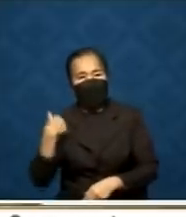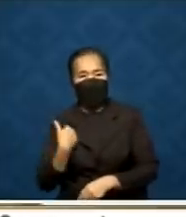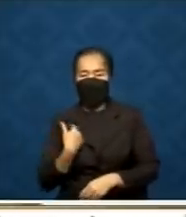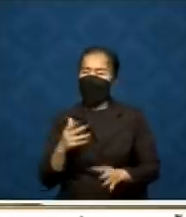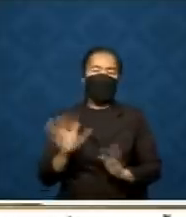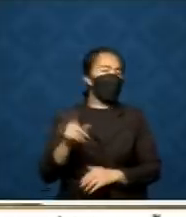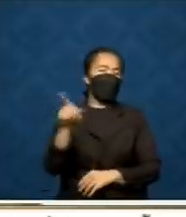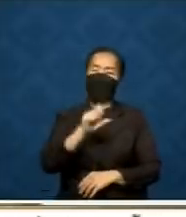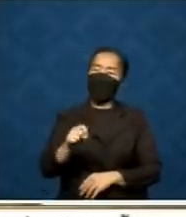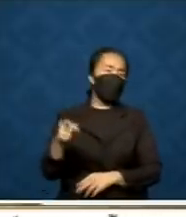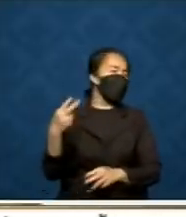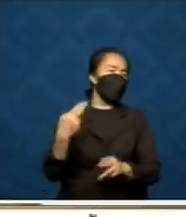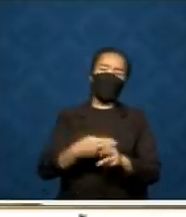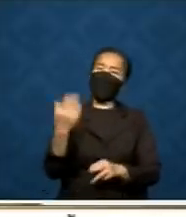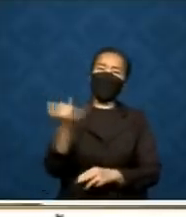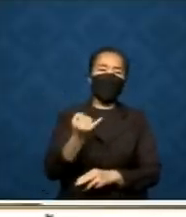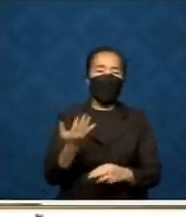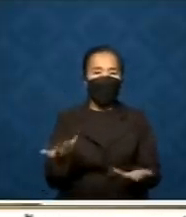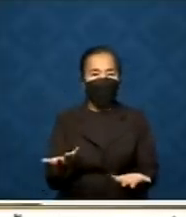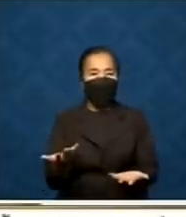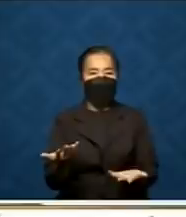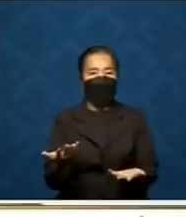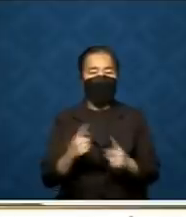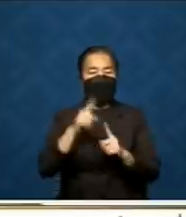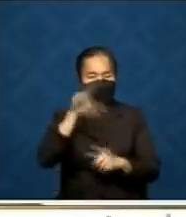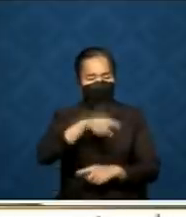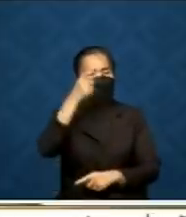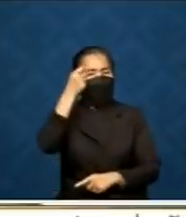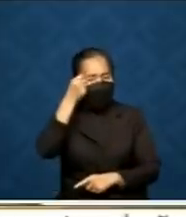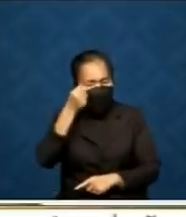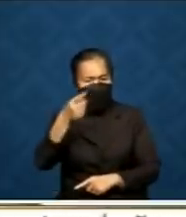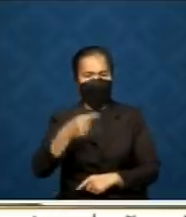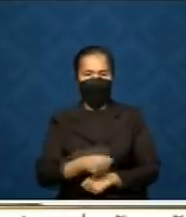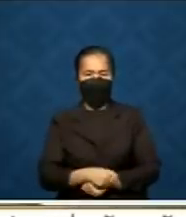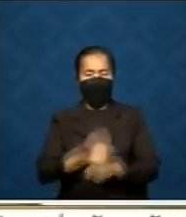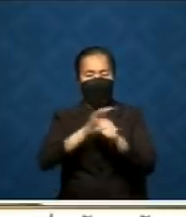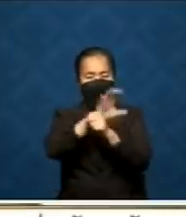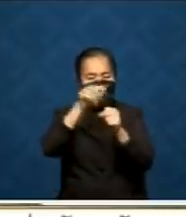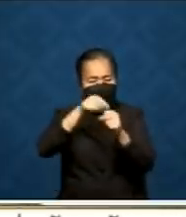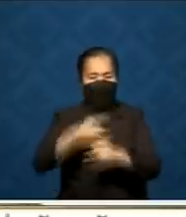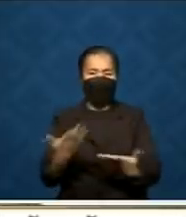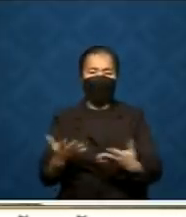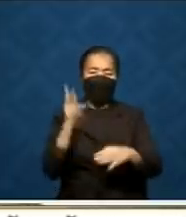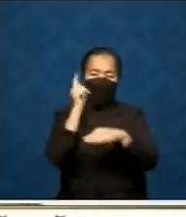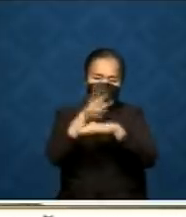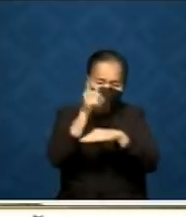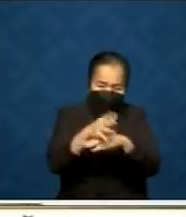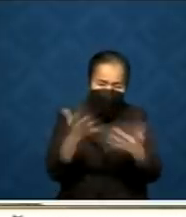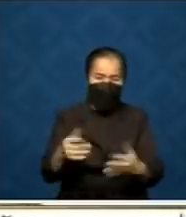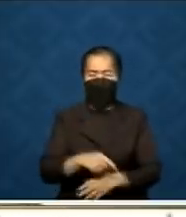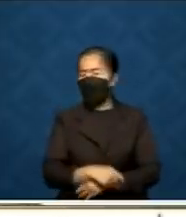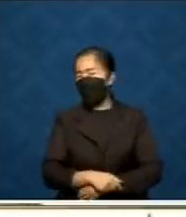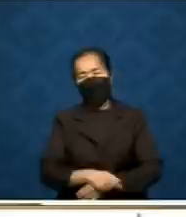ก็ให้ค่าโดยธรรมชาติและที่สำคัญที่สุดท่านต้องเข้าใจโลกแล้วโลกโซเชียลข้อมูลมันเยอะ